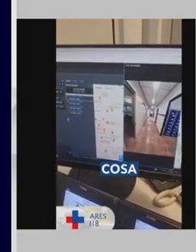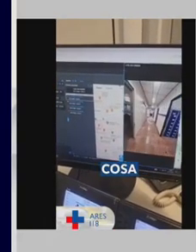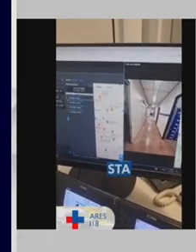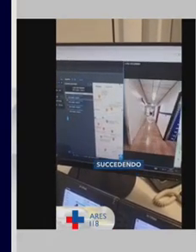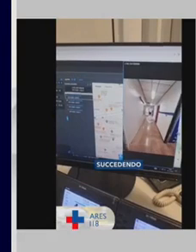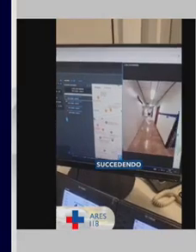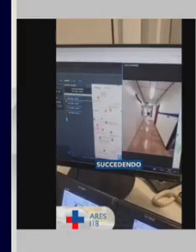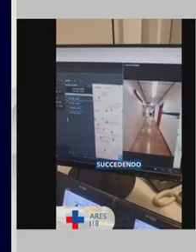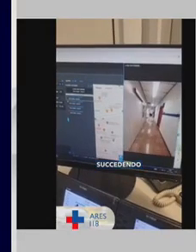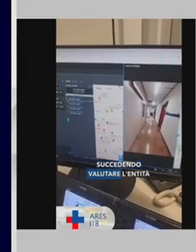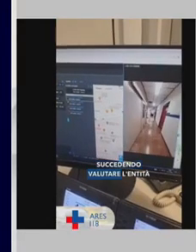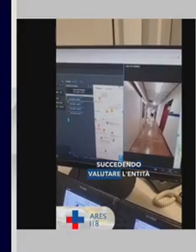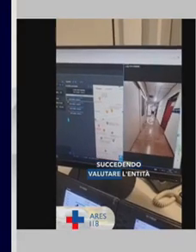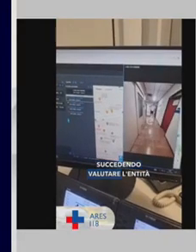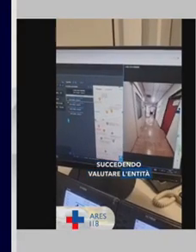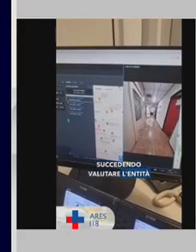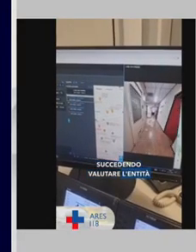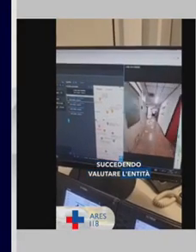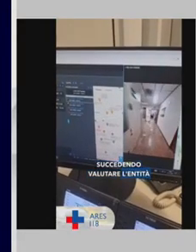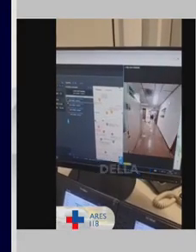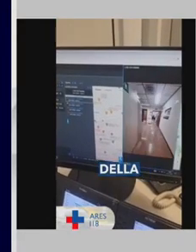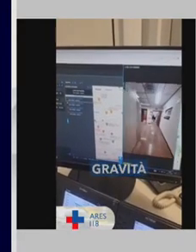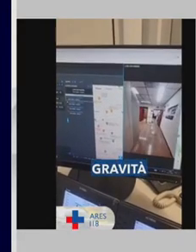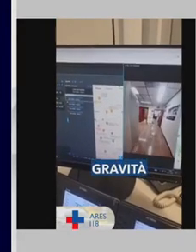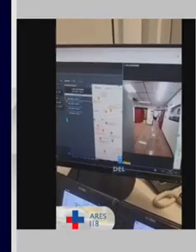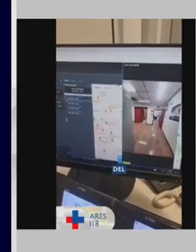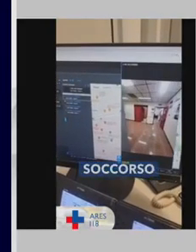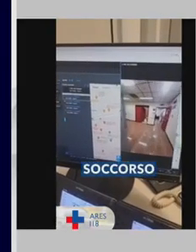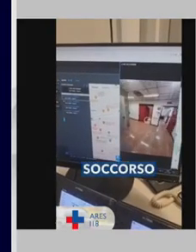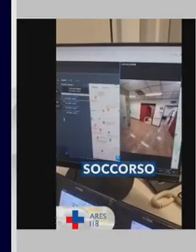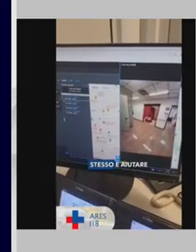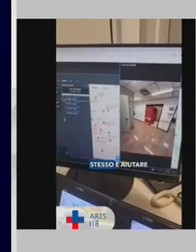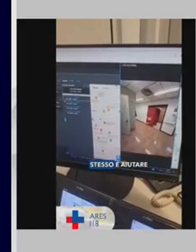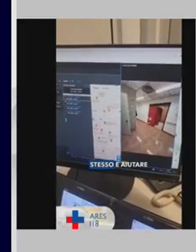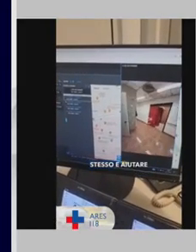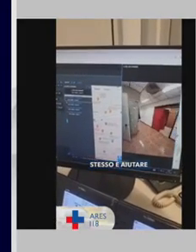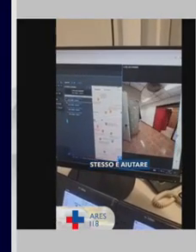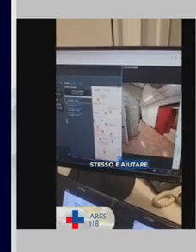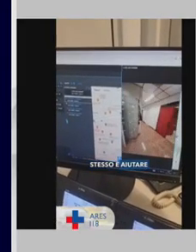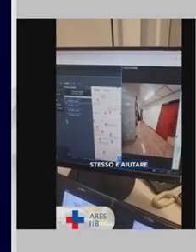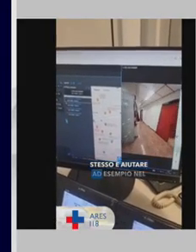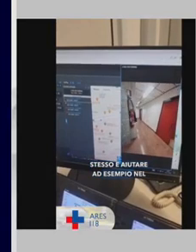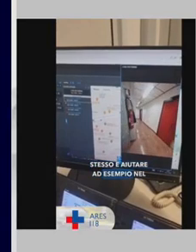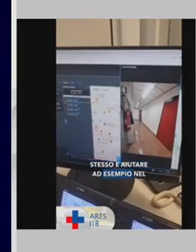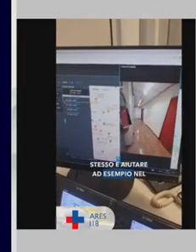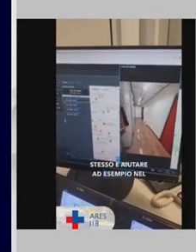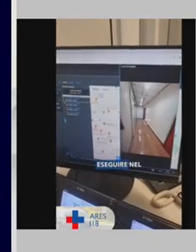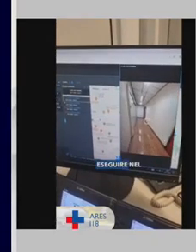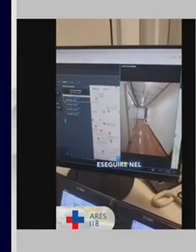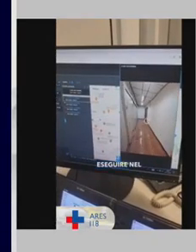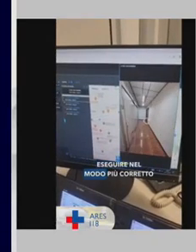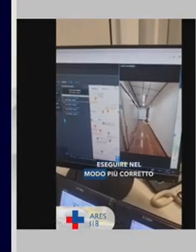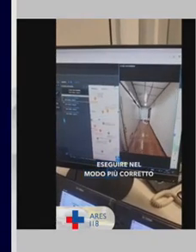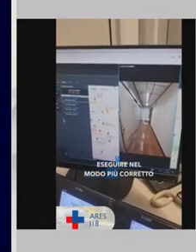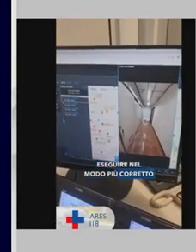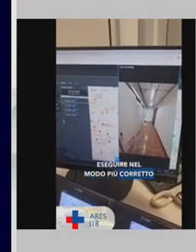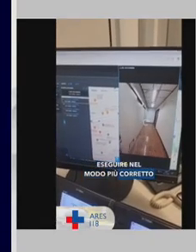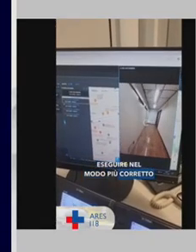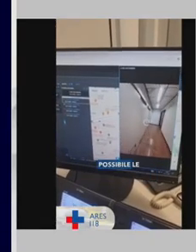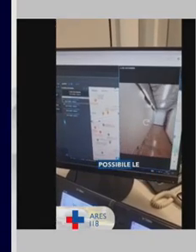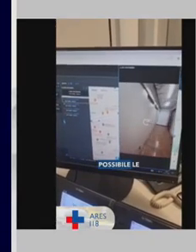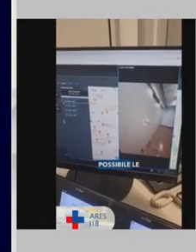completamente cosa sta succedendo, valutare l'entità della gravità del soccorso stesso e aiutare a ad esempio nell'eseguire nel modo